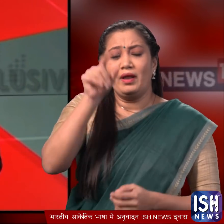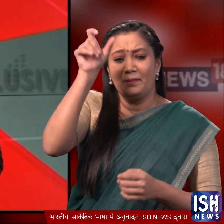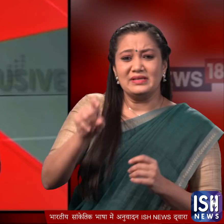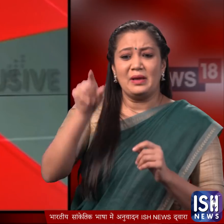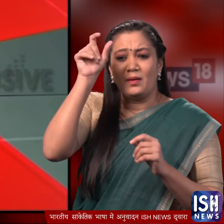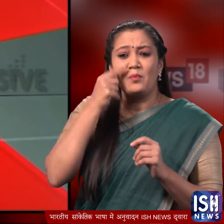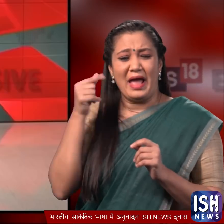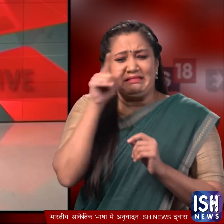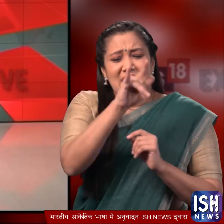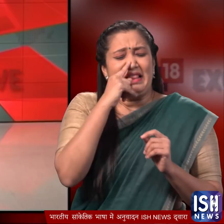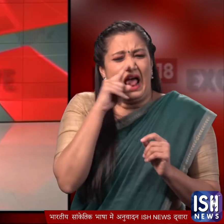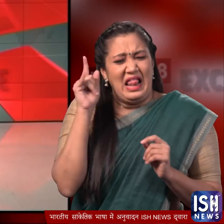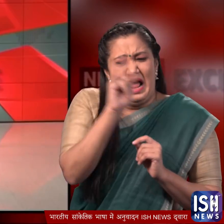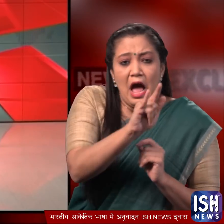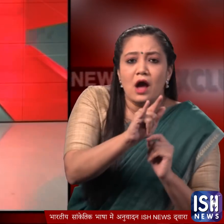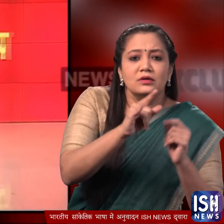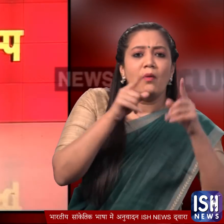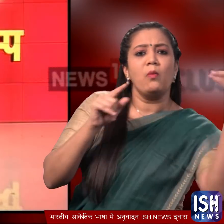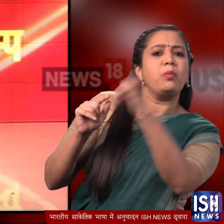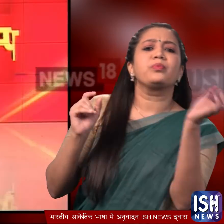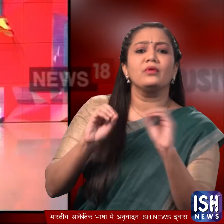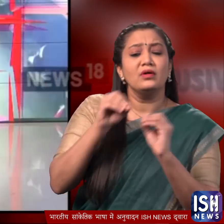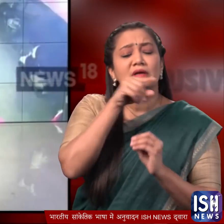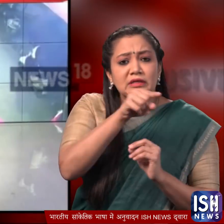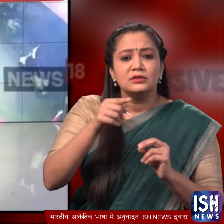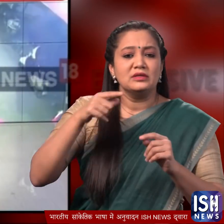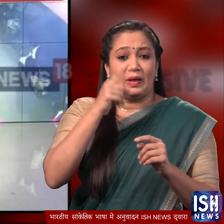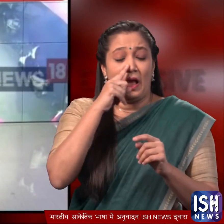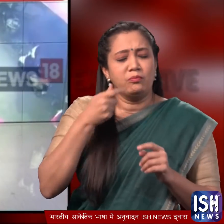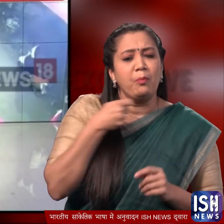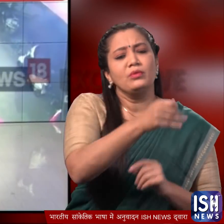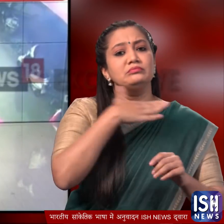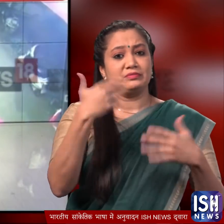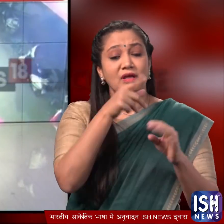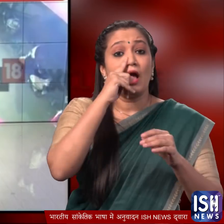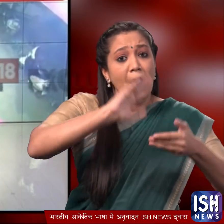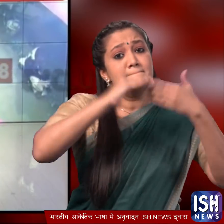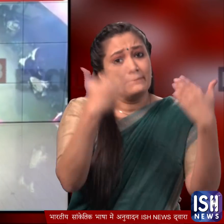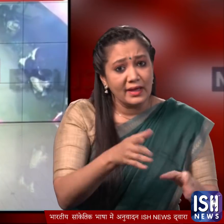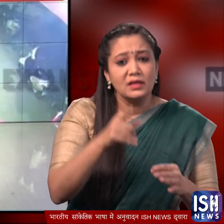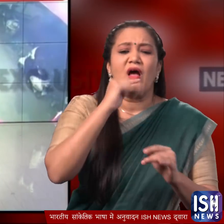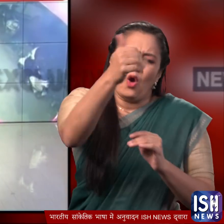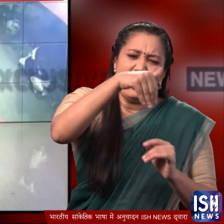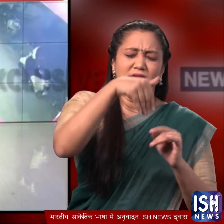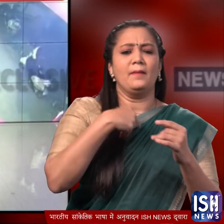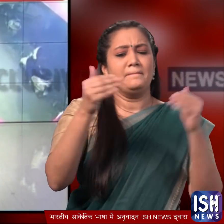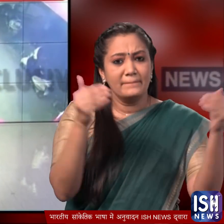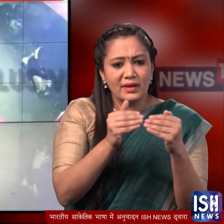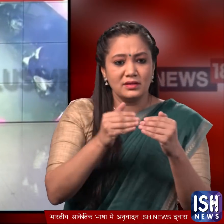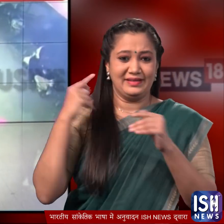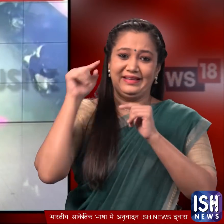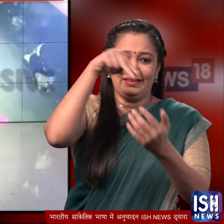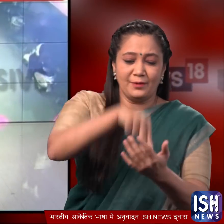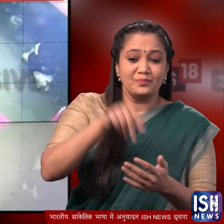वहां एक तरफा प्यार में एक महिला की बेरहमी से हत्या कर दी गई। बताया गया कि हमलावर ने उस शादीशुदा महिला को मिलने के लिए बुलाया था, लेकिन जब वो